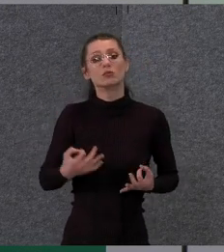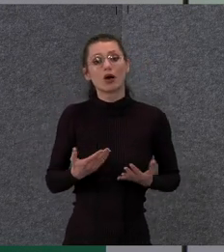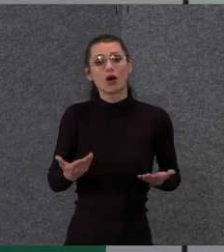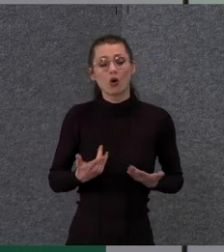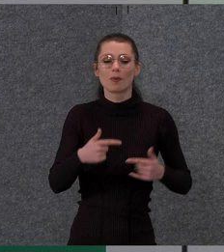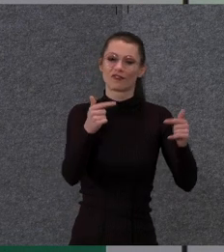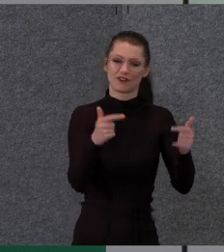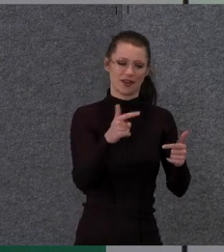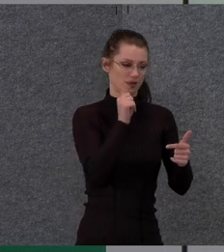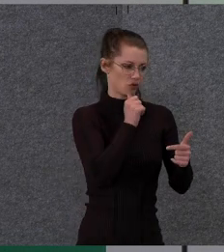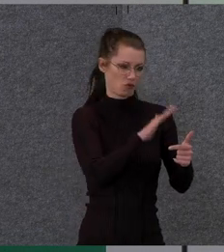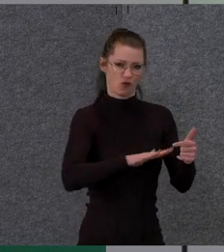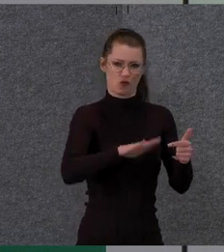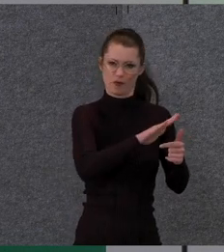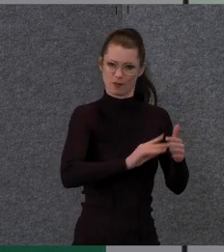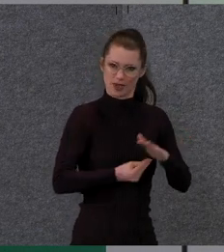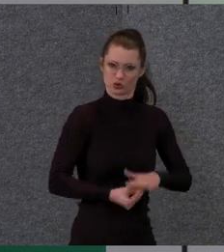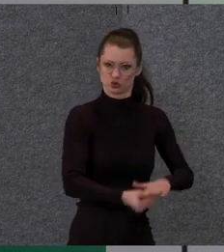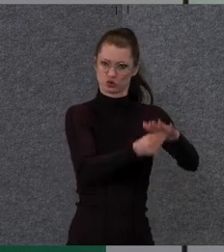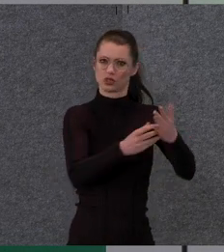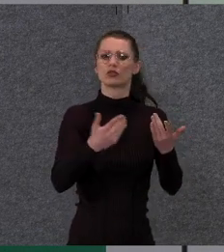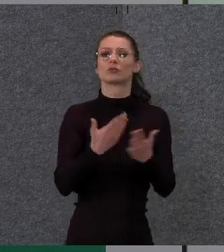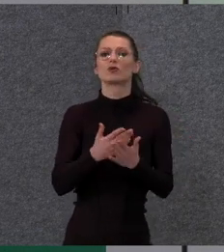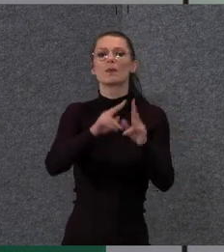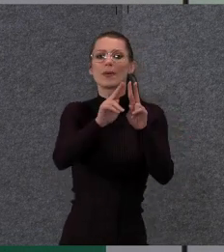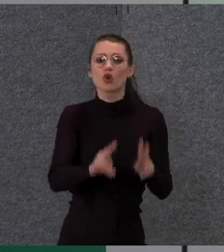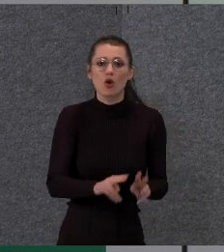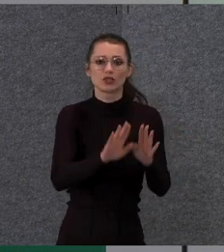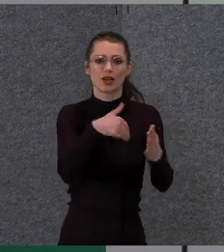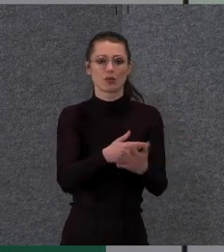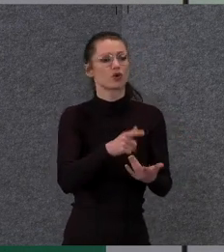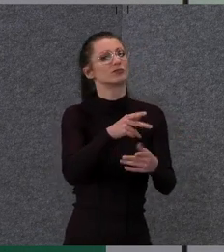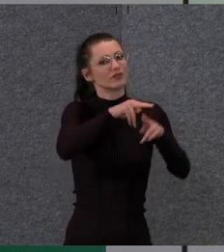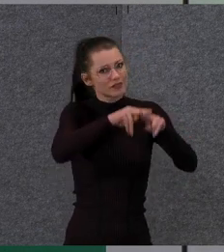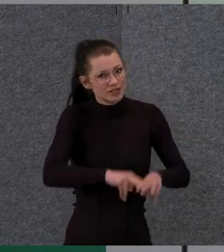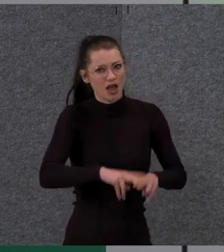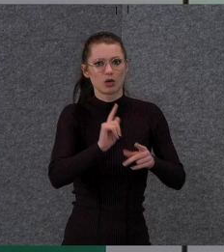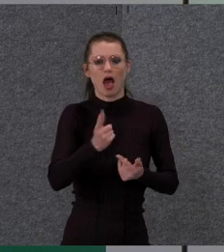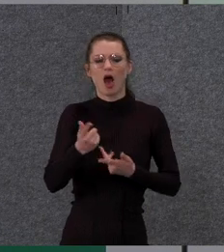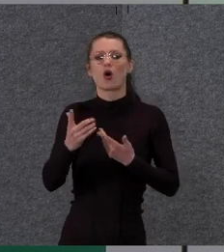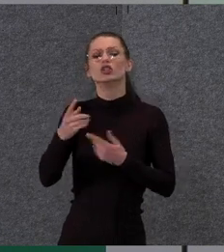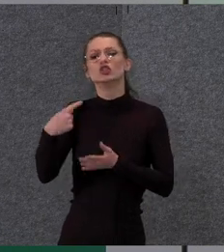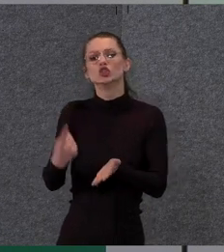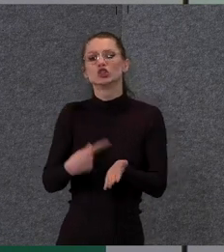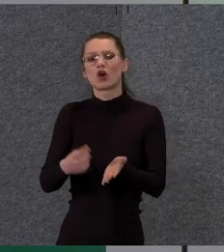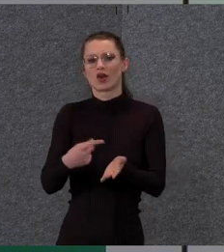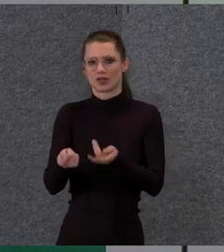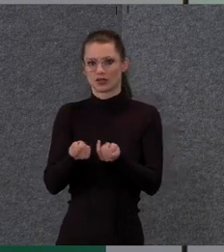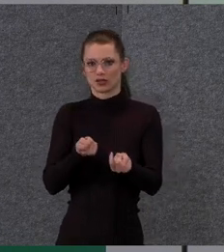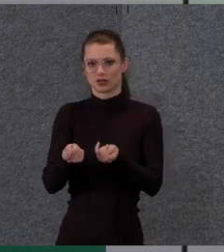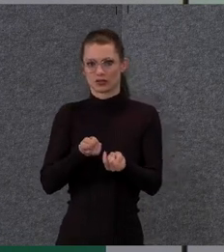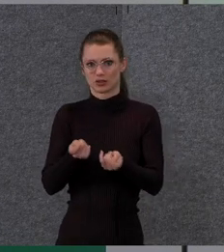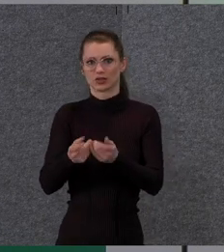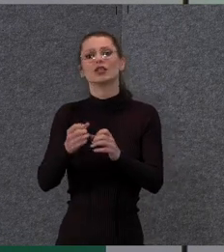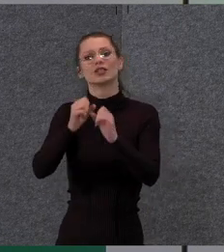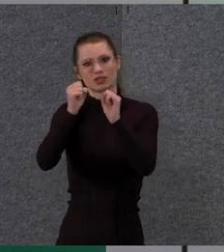der Pflegeberufe, verlässliche Betreuungsangebote. Und wir brauchen endlich ein Steuersystem, das Kinder